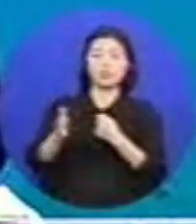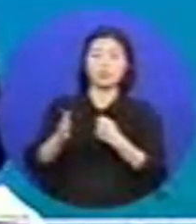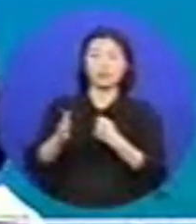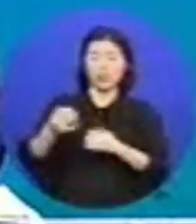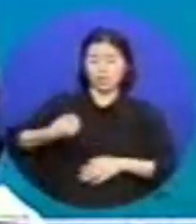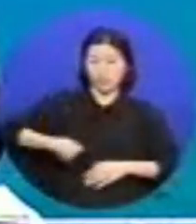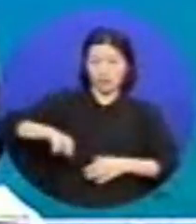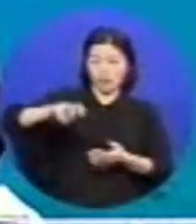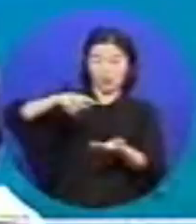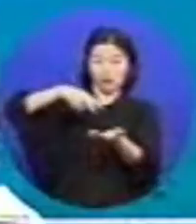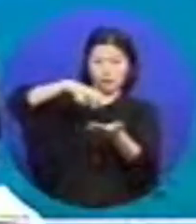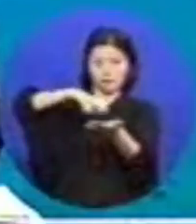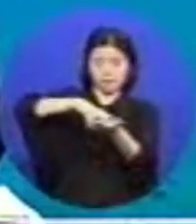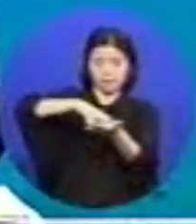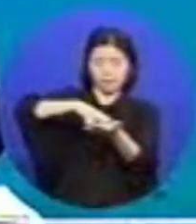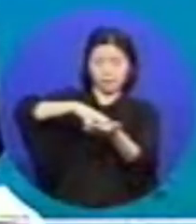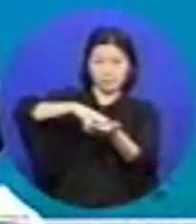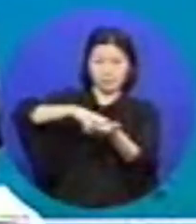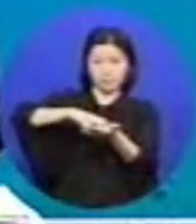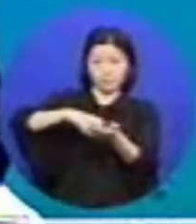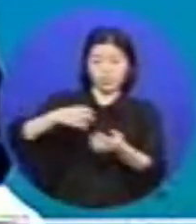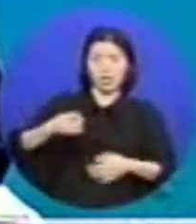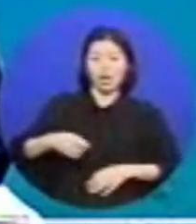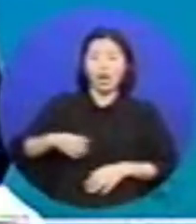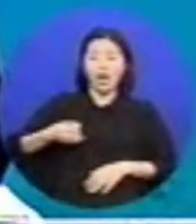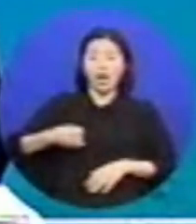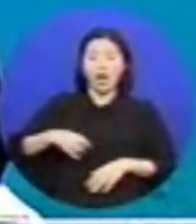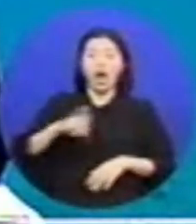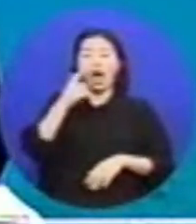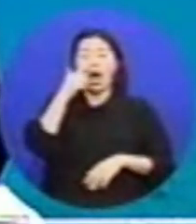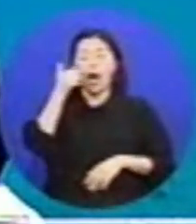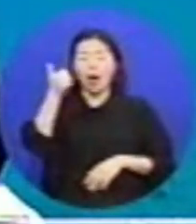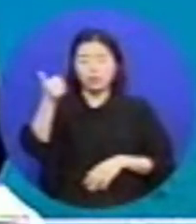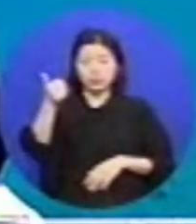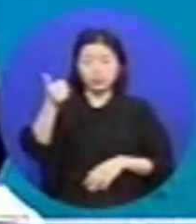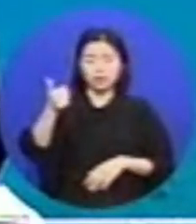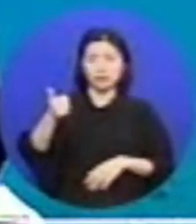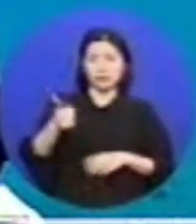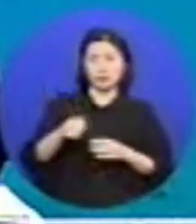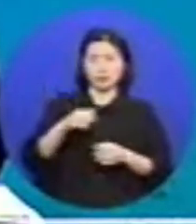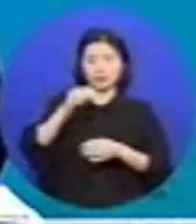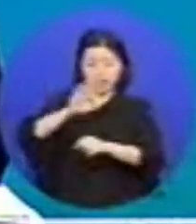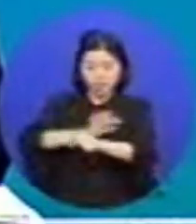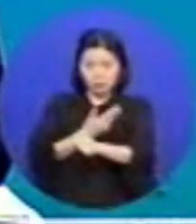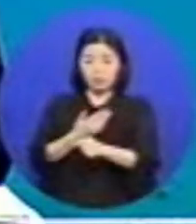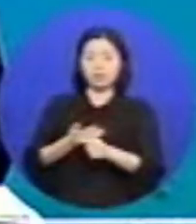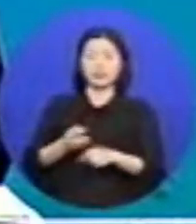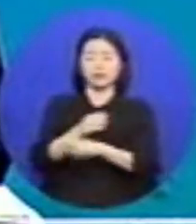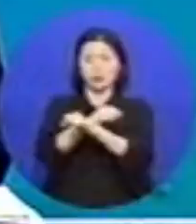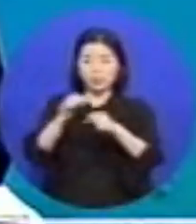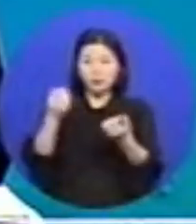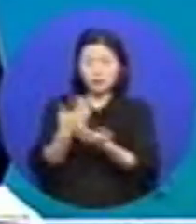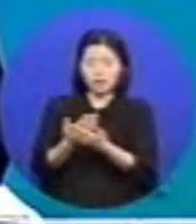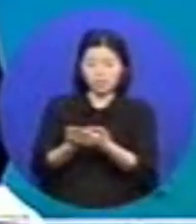무릎을 꿇고 아버지 미안해요. 아버지 잘못했어요. 처음, 그날